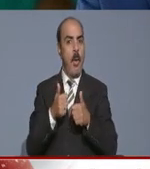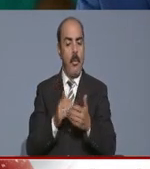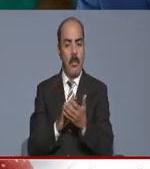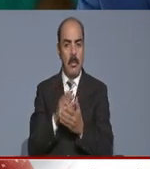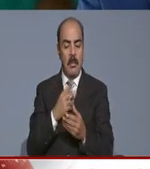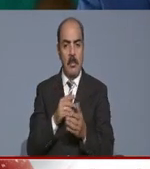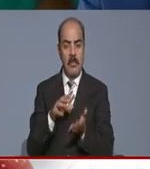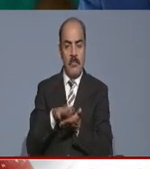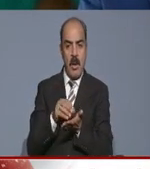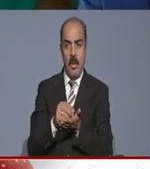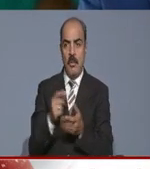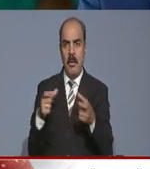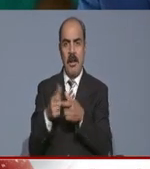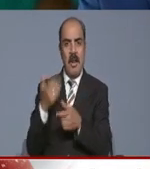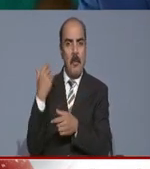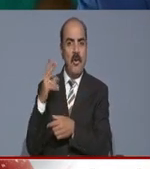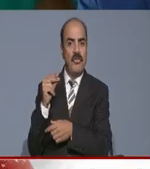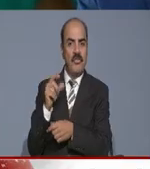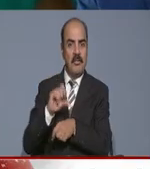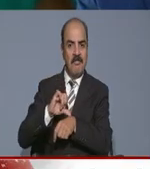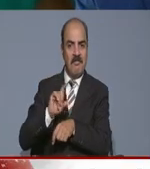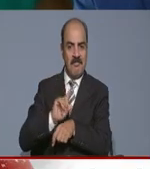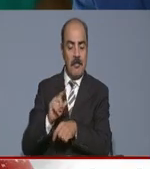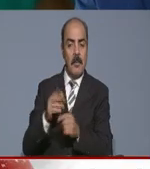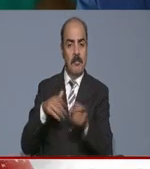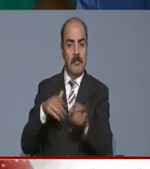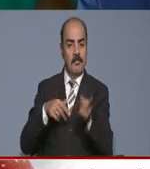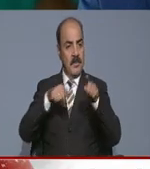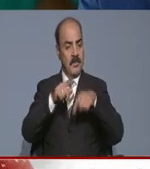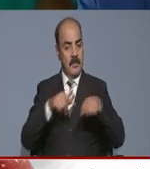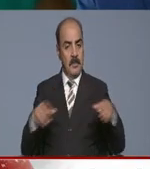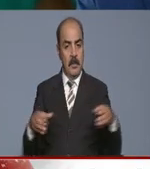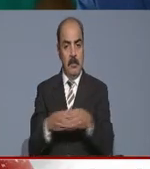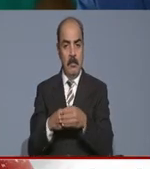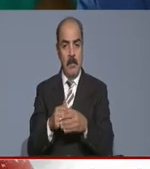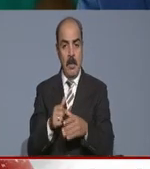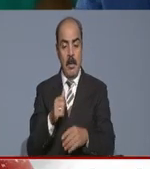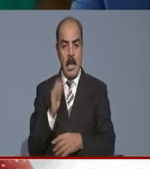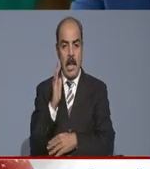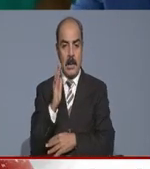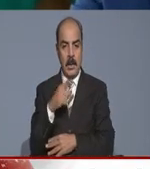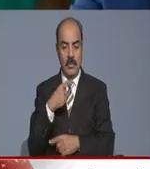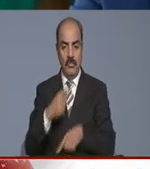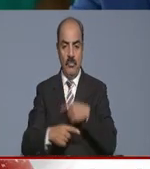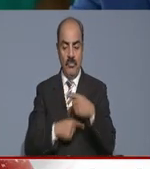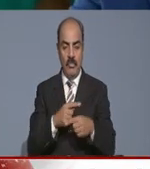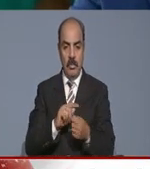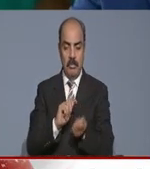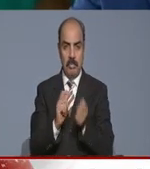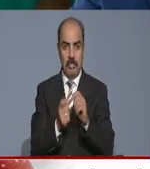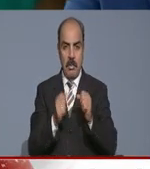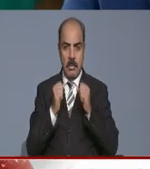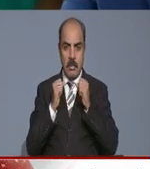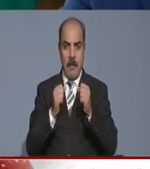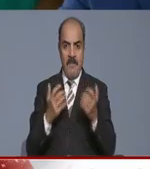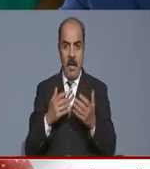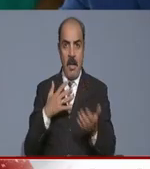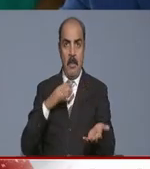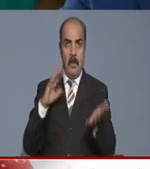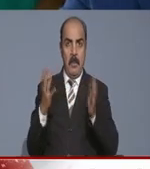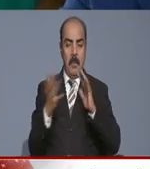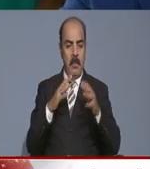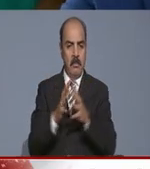قمة العشرين، وكذلك المشاركين الآخرين. بريكس أساسي في التعامل مع تغير